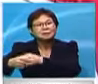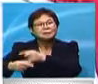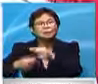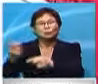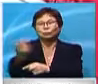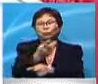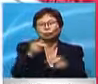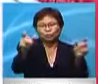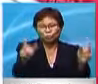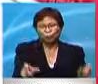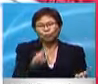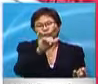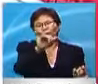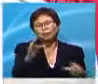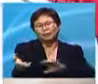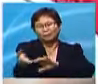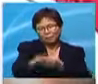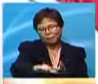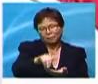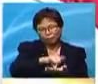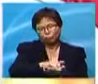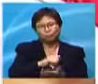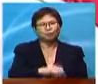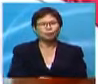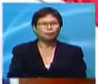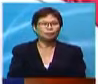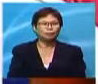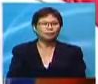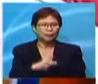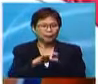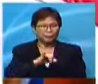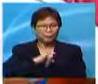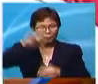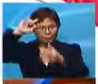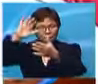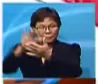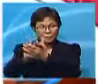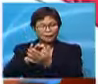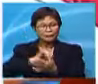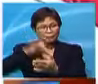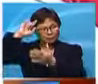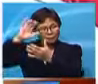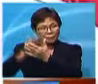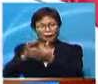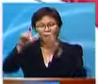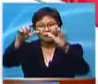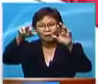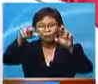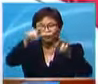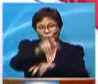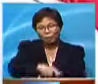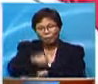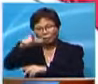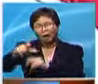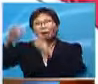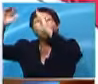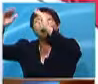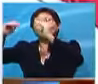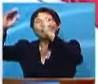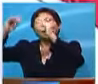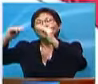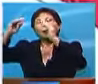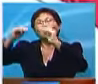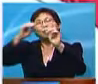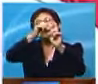kedua-dua arwah yb yang telah meninggalkan kita itu dan saya percaya rakyat menaruk harapan penuh